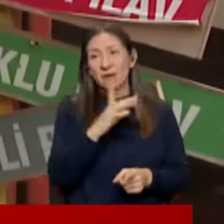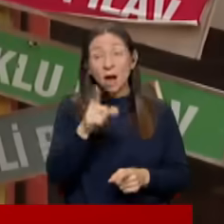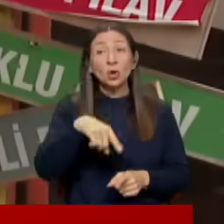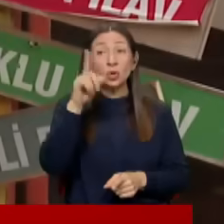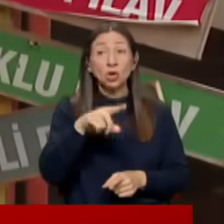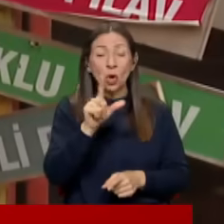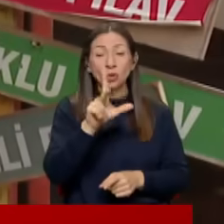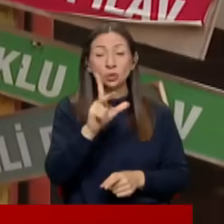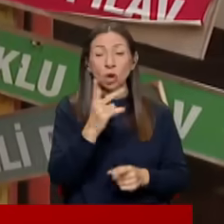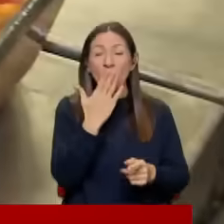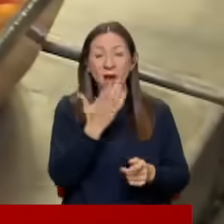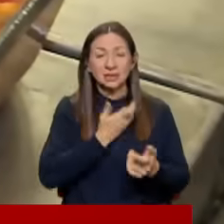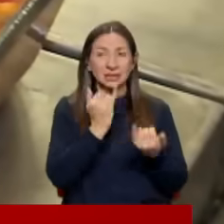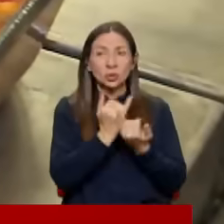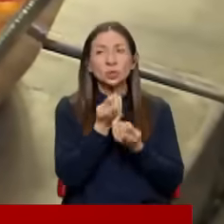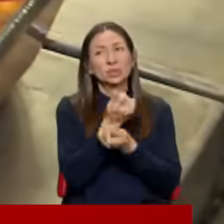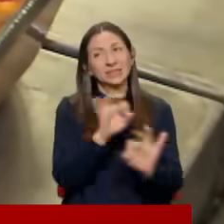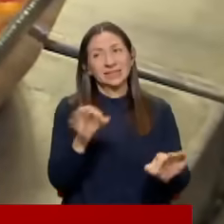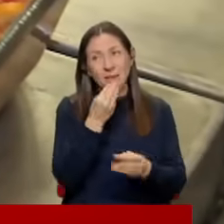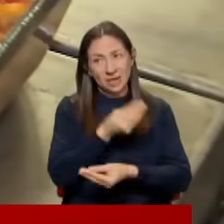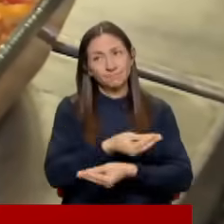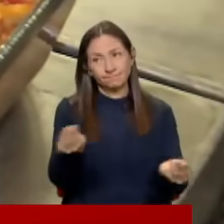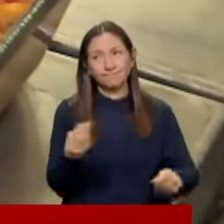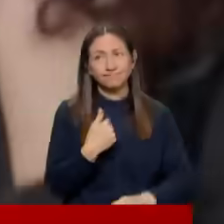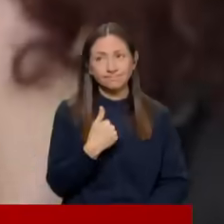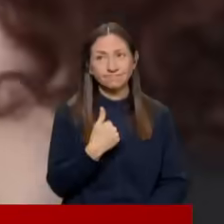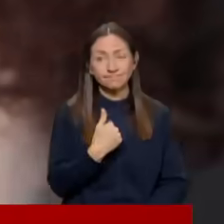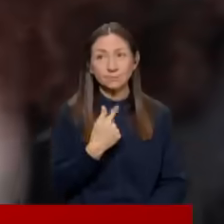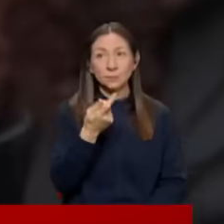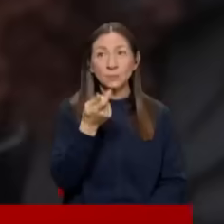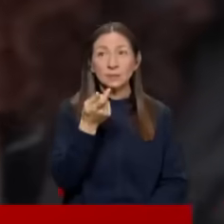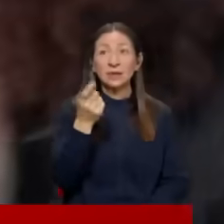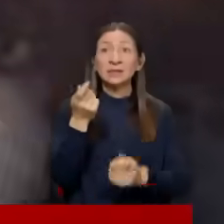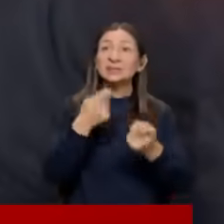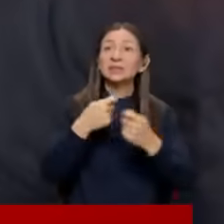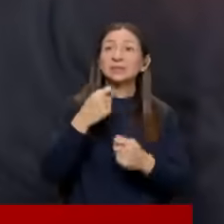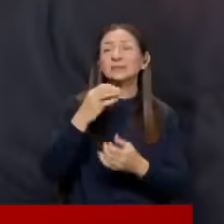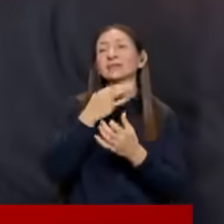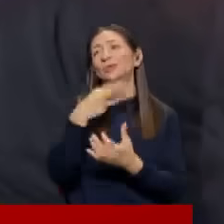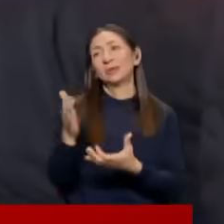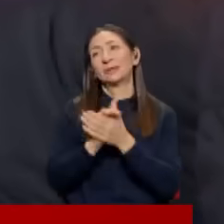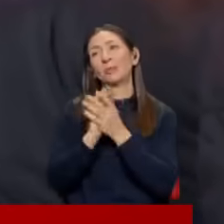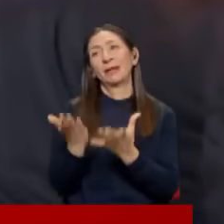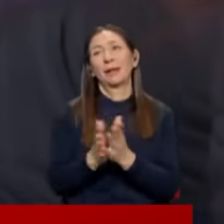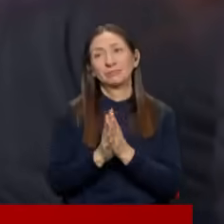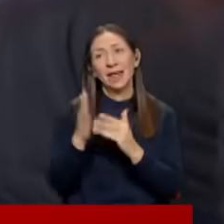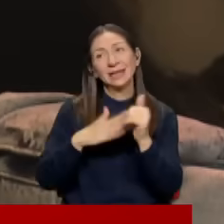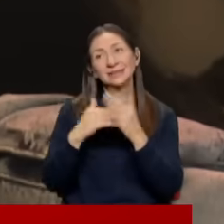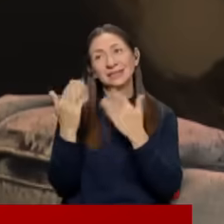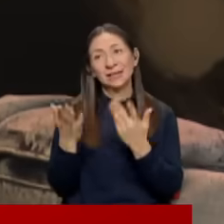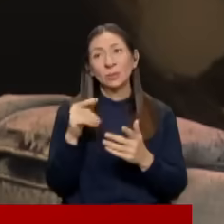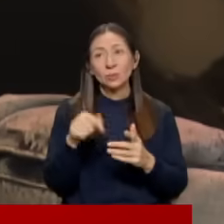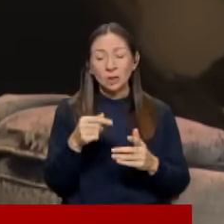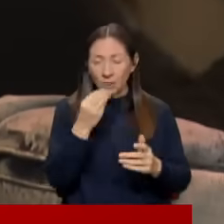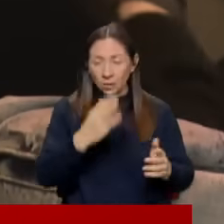Günde 13 öğrenci kardeşimize ücretsiz yemek veriyoruz burada. İşletme sahibini tebrik ederim. Teşekkür ederiz. Elinize sağlık. Burada